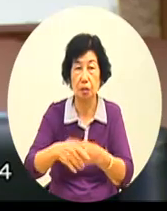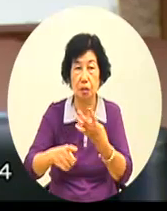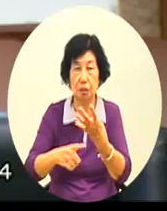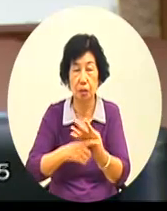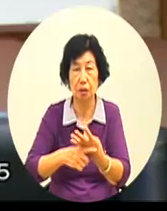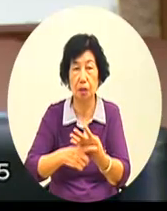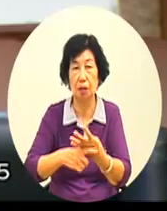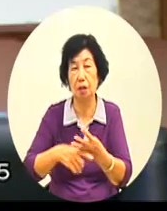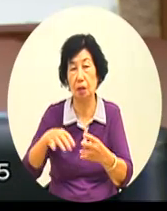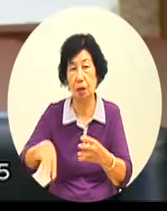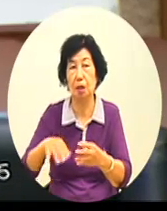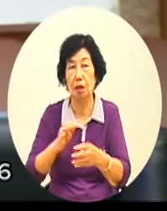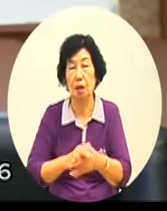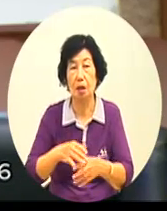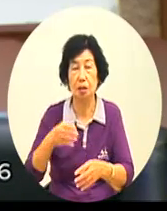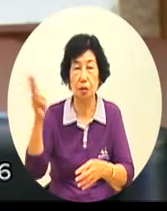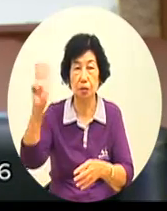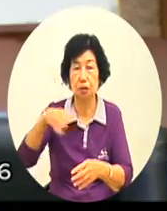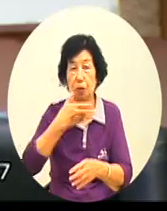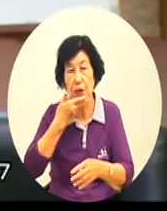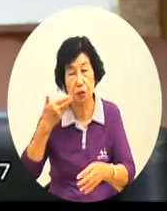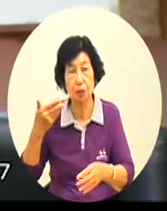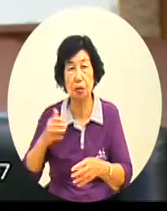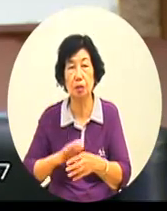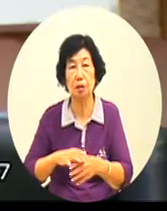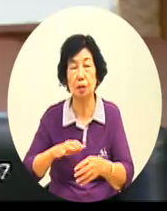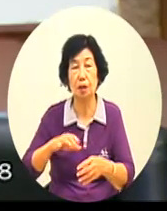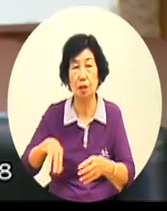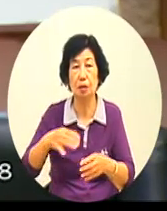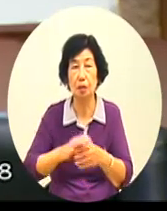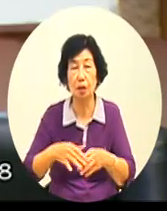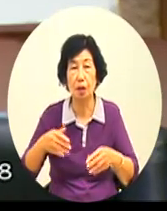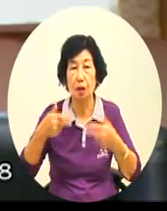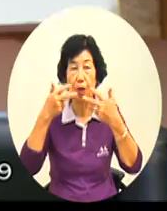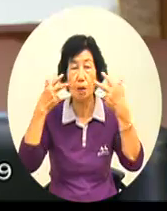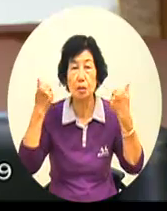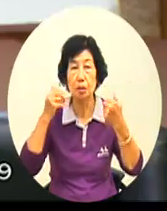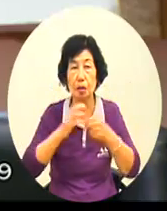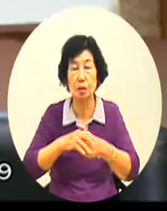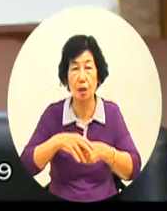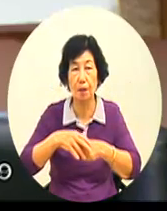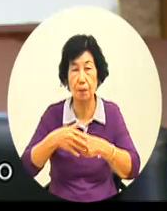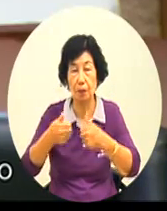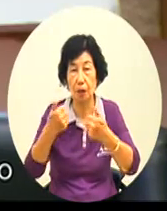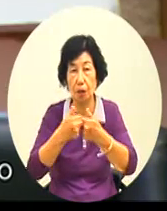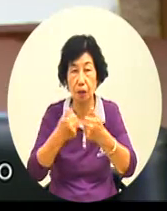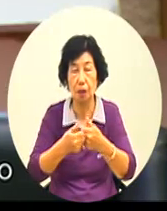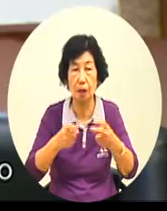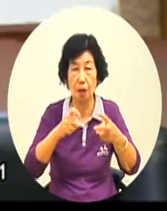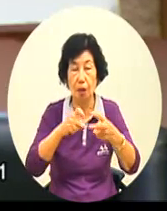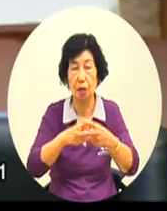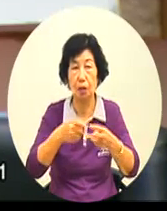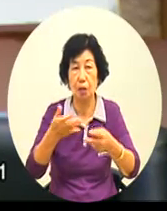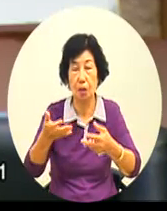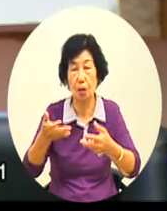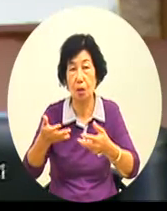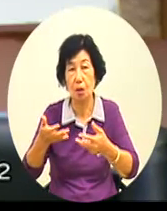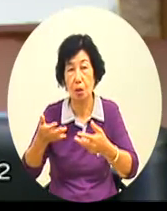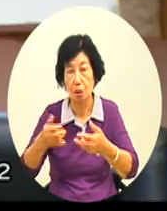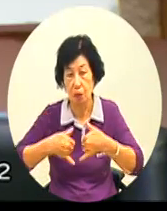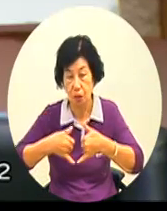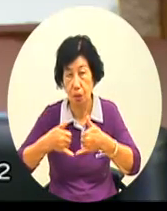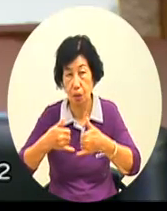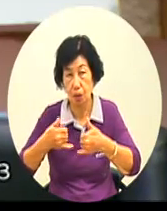利局，甚至原民会，也包括公务局。来，请原民会